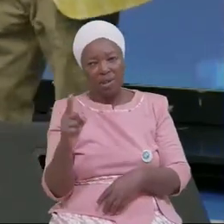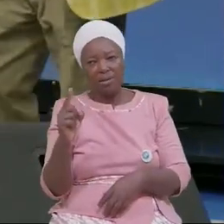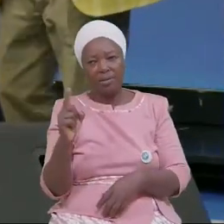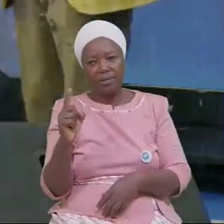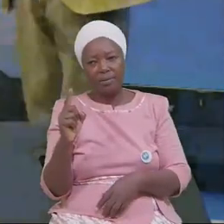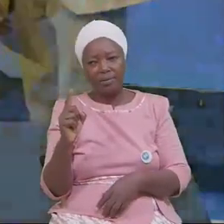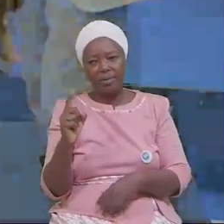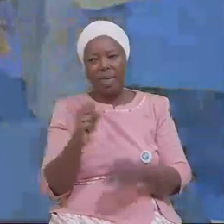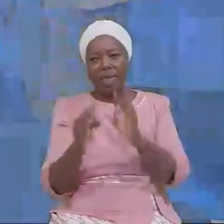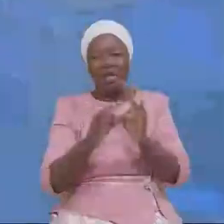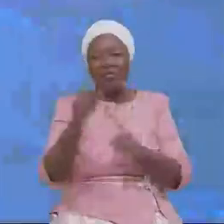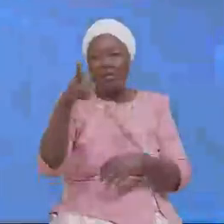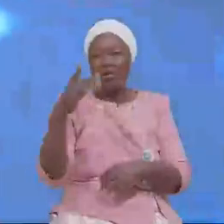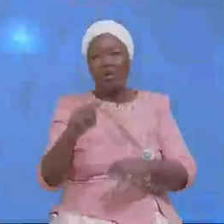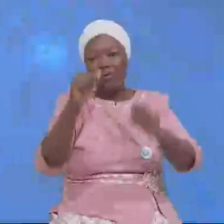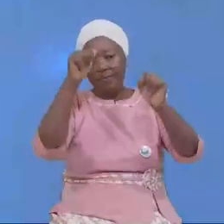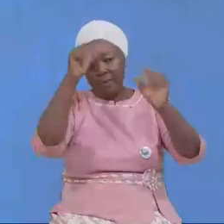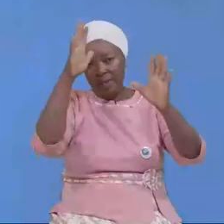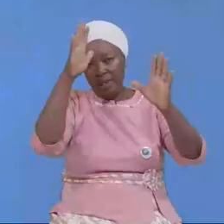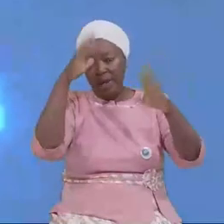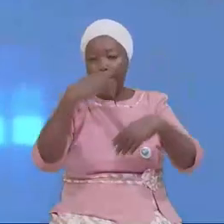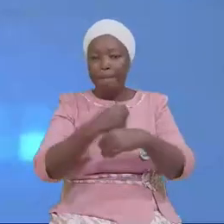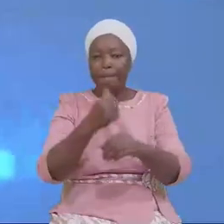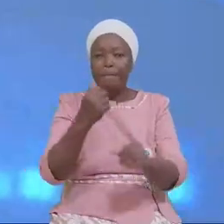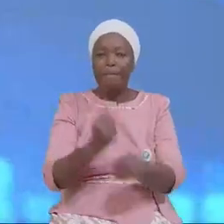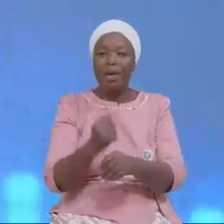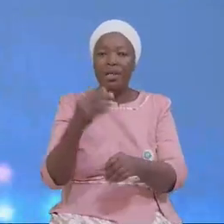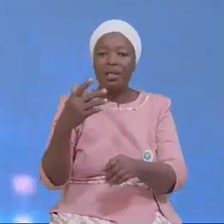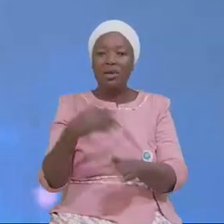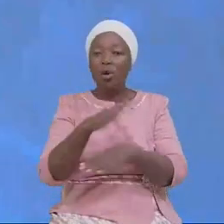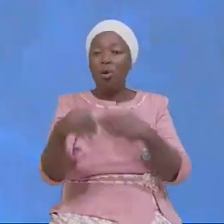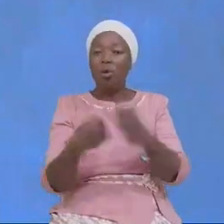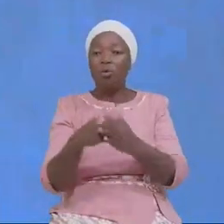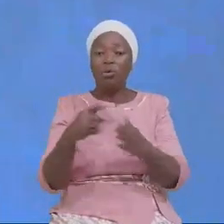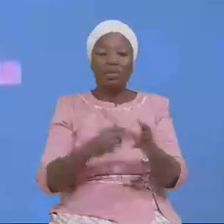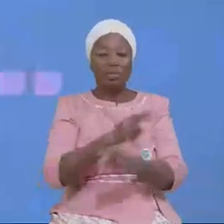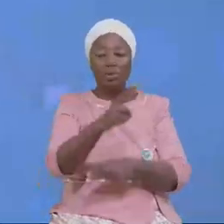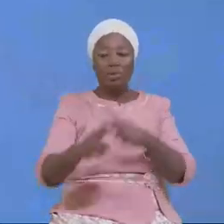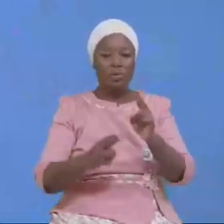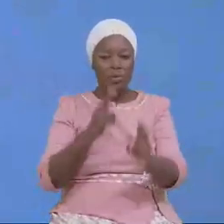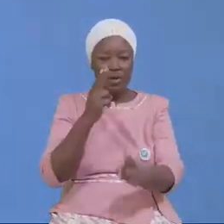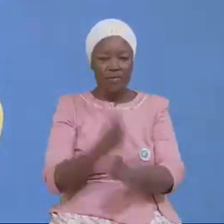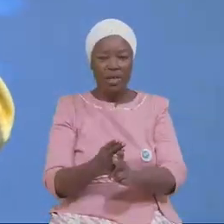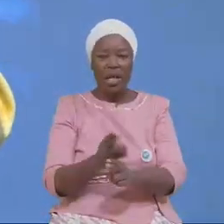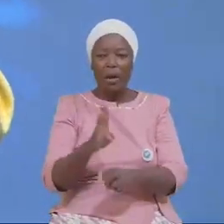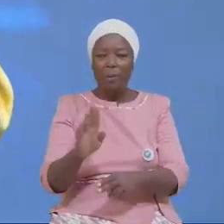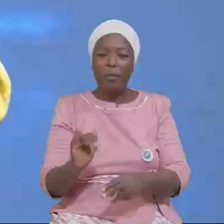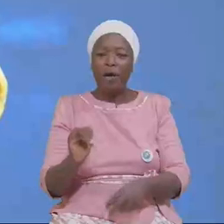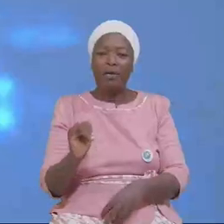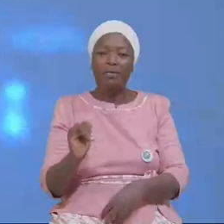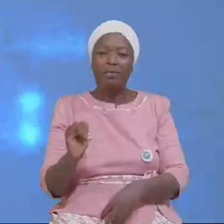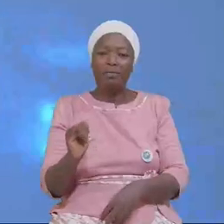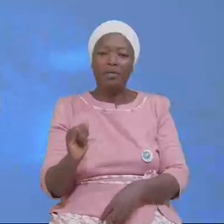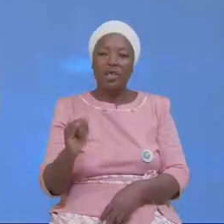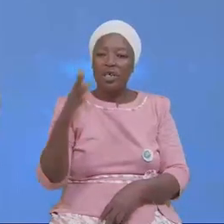Alors comprenez que Dieu le Père a créé tout l'univers